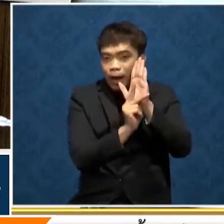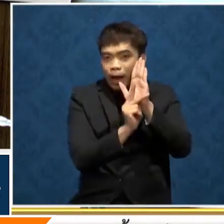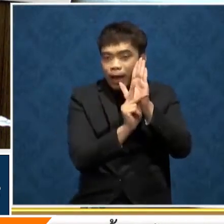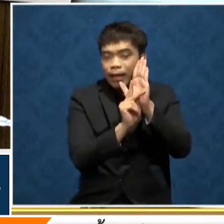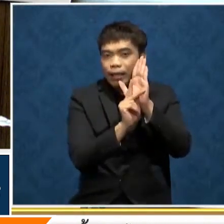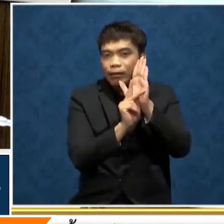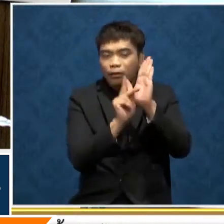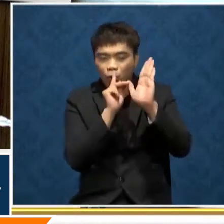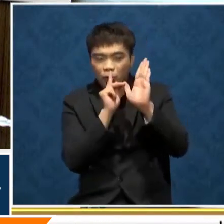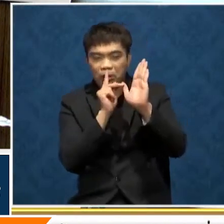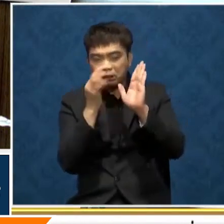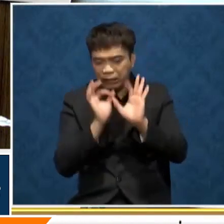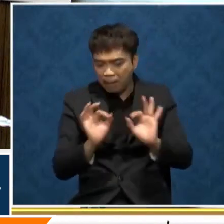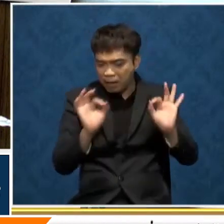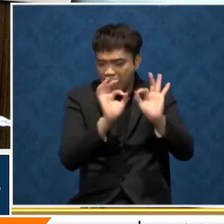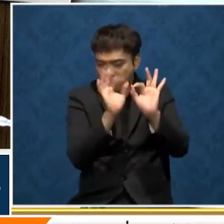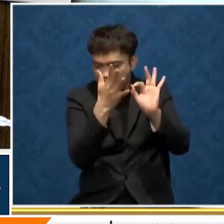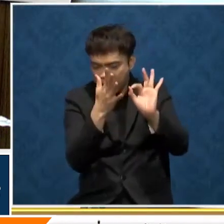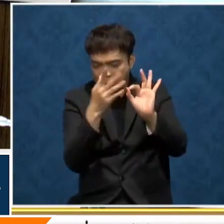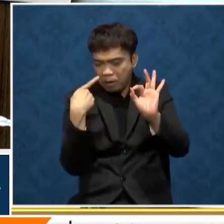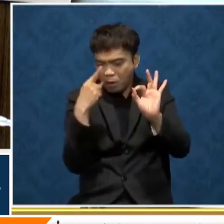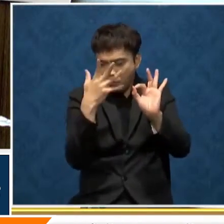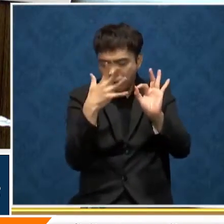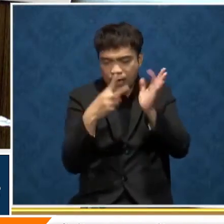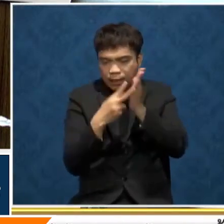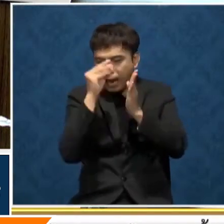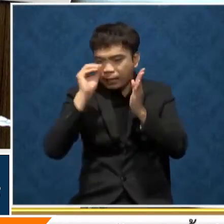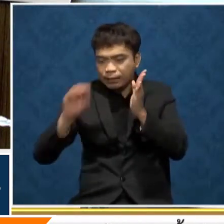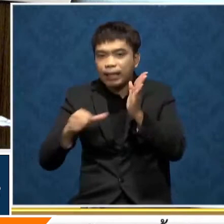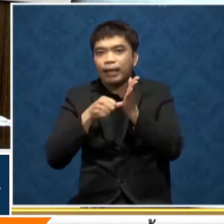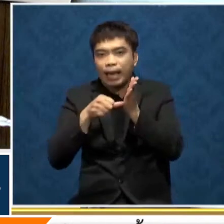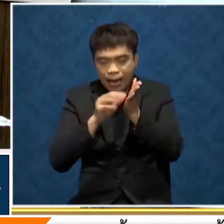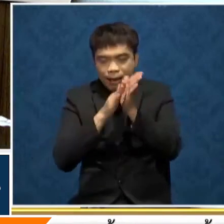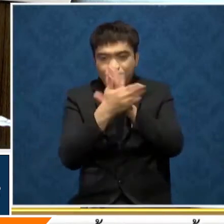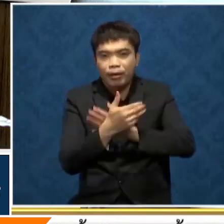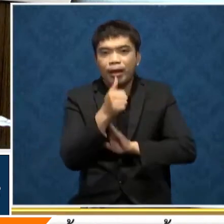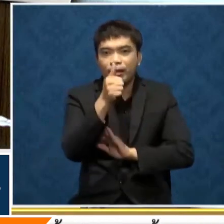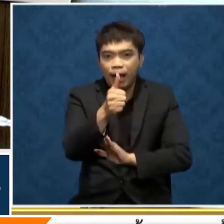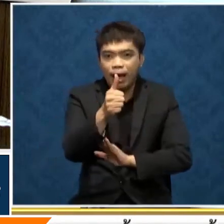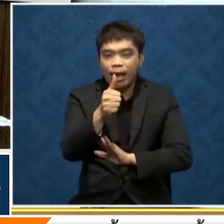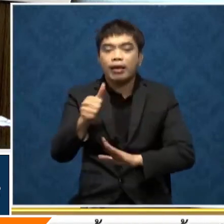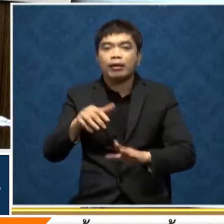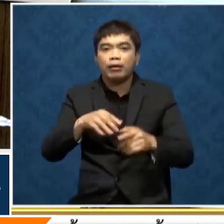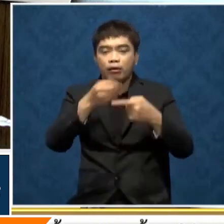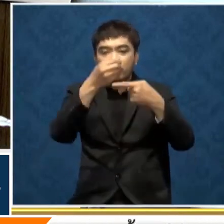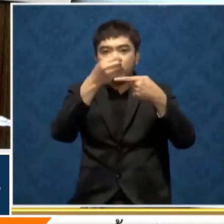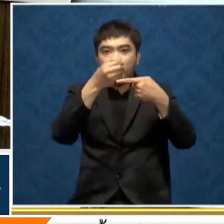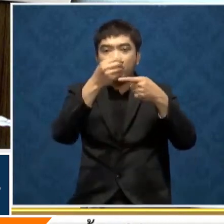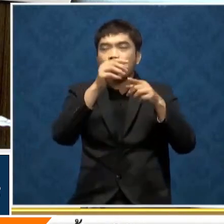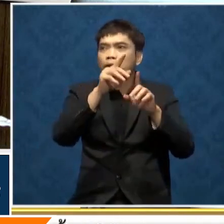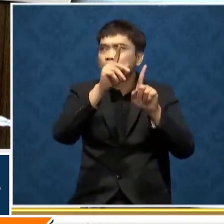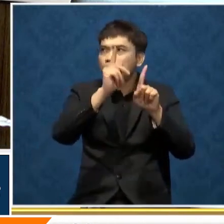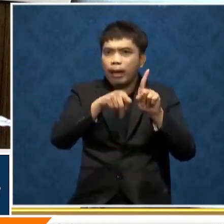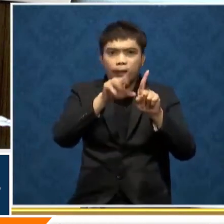เท่าที่จำเป็นในรายงานผลการปฏิรูปเนี่ยมีกฎหมายและกระบวนการทั้งหมด 1094